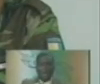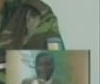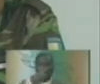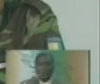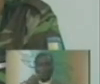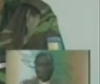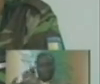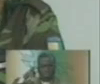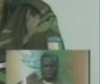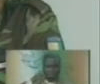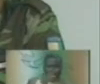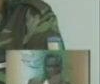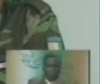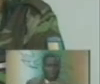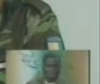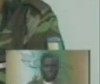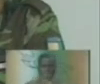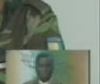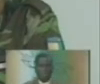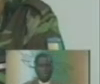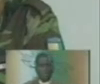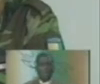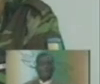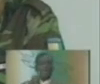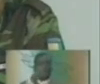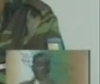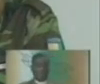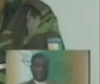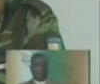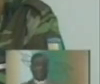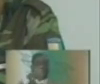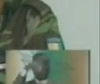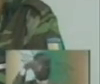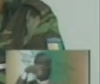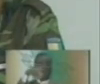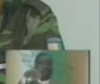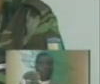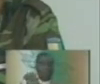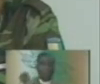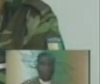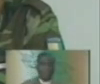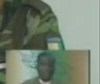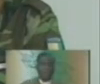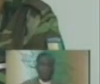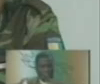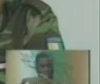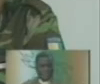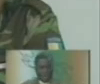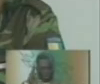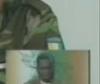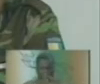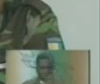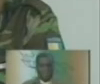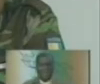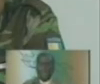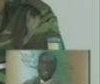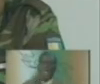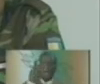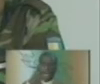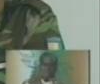automatique. La riposte des éléments de la patrouille a fait 4 personnes tuées et 14 personnes